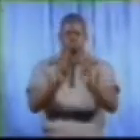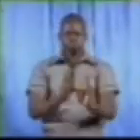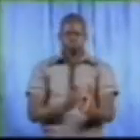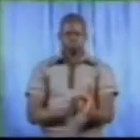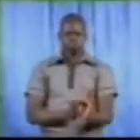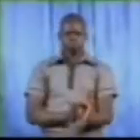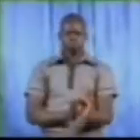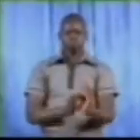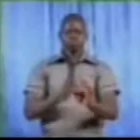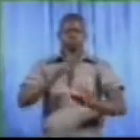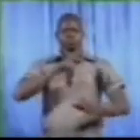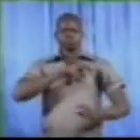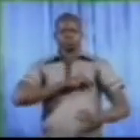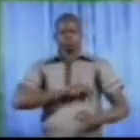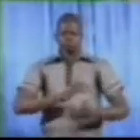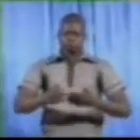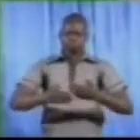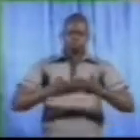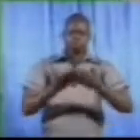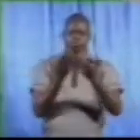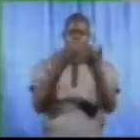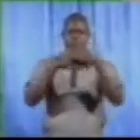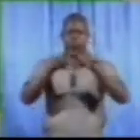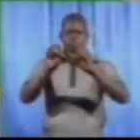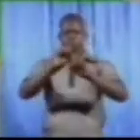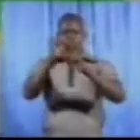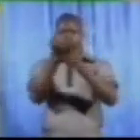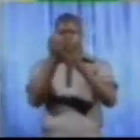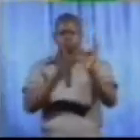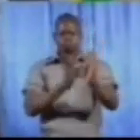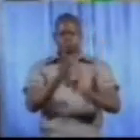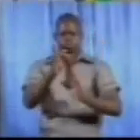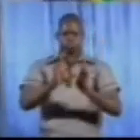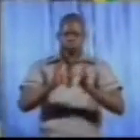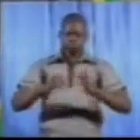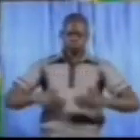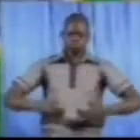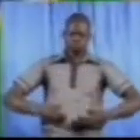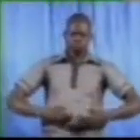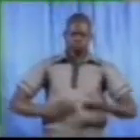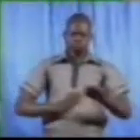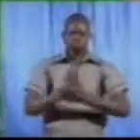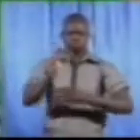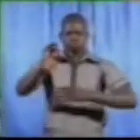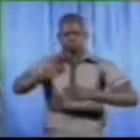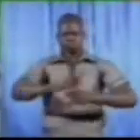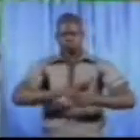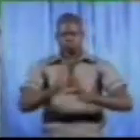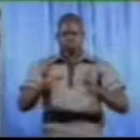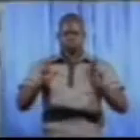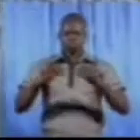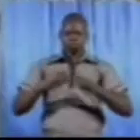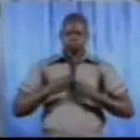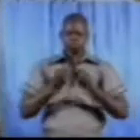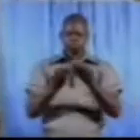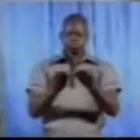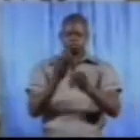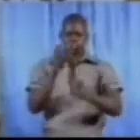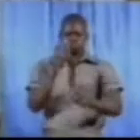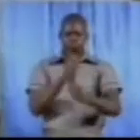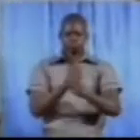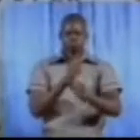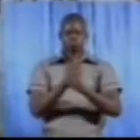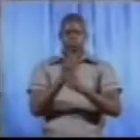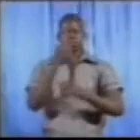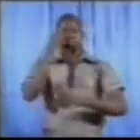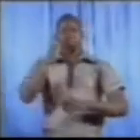Sa mission est de faciliter l'insertion socio-professionnelle des jeunes par des formations adaptées aux besoins d'emploi. Et c'est pour